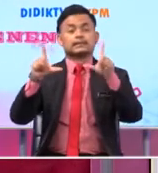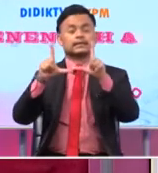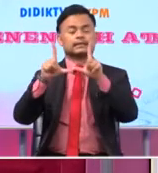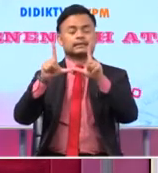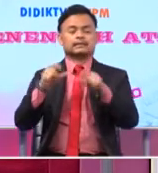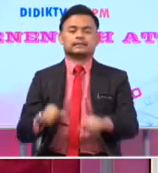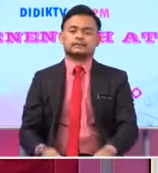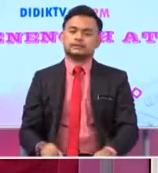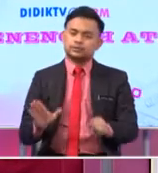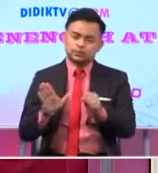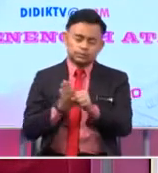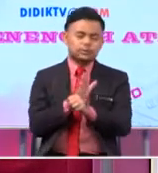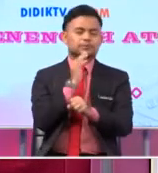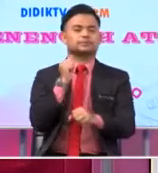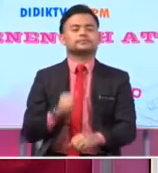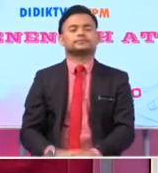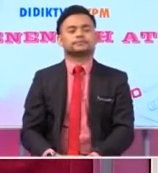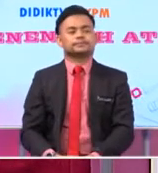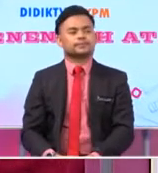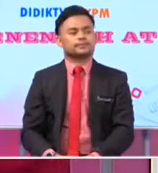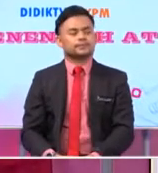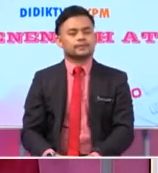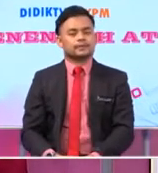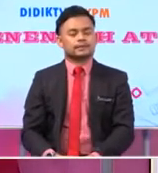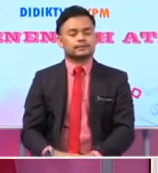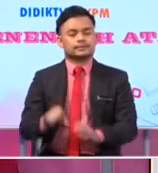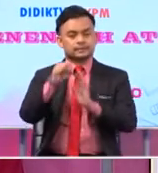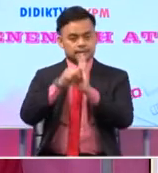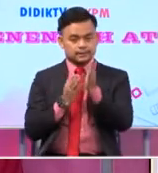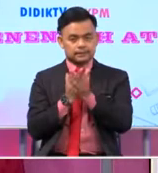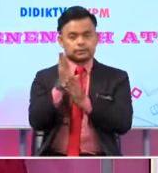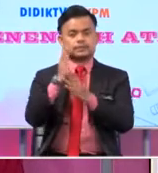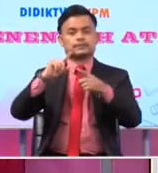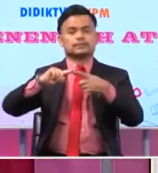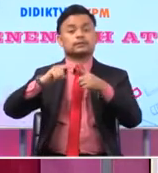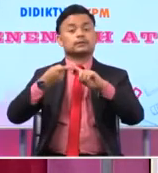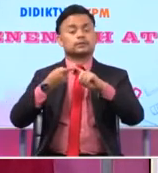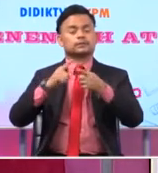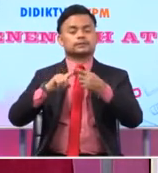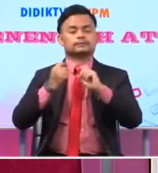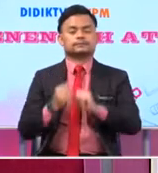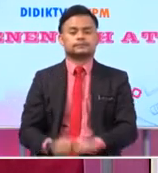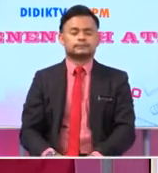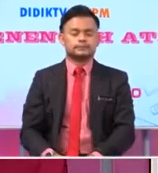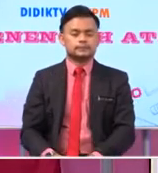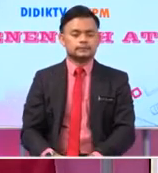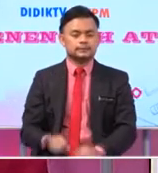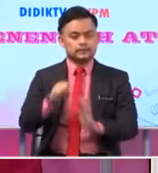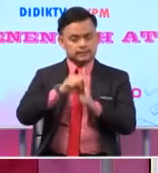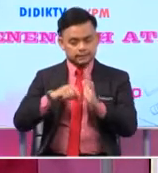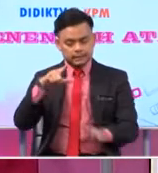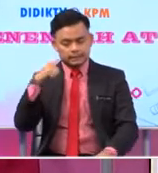keep on Hai kisah terus menyerahkan sebaya Oke selain daripada ibubapa